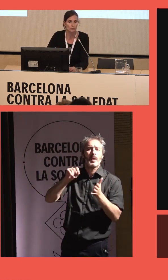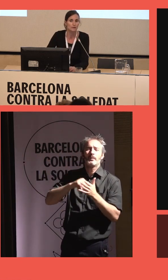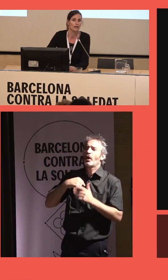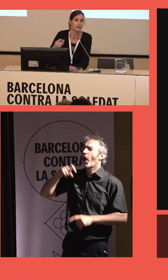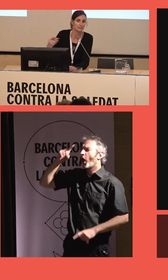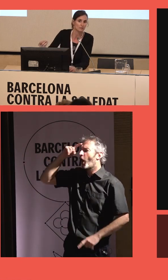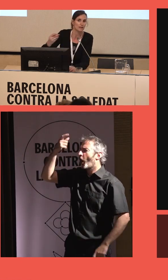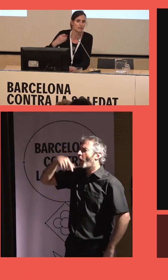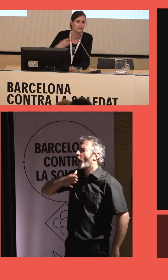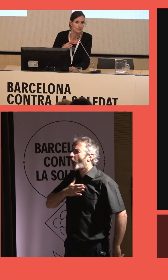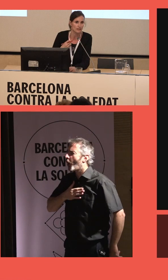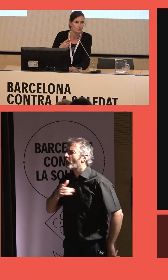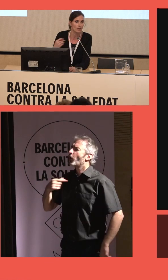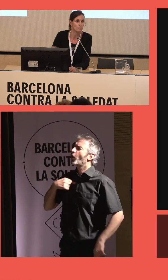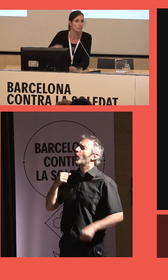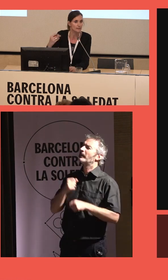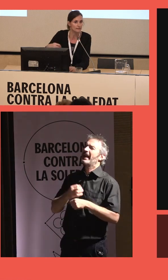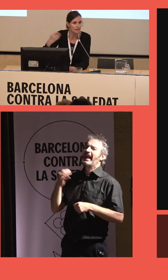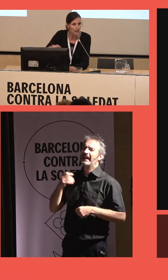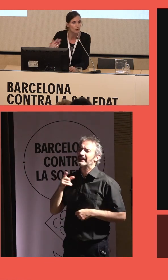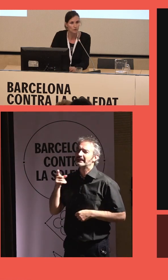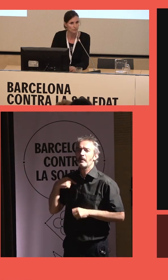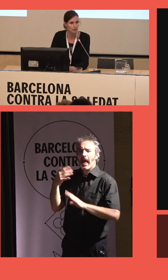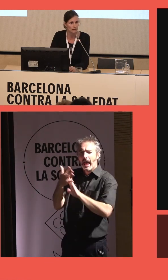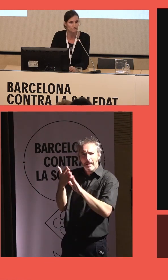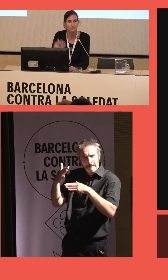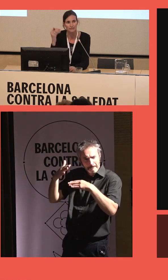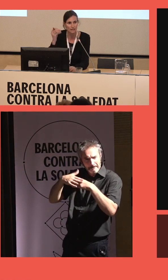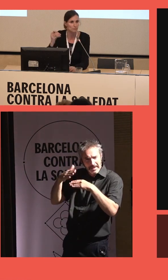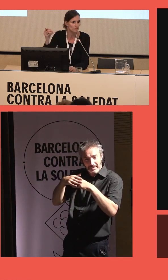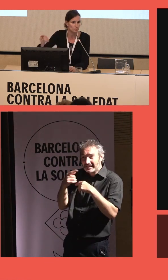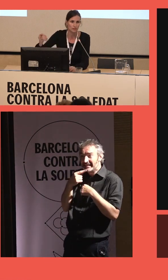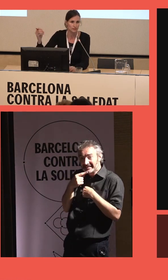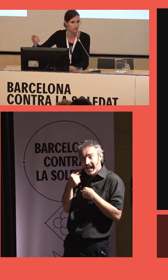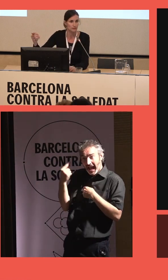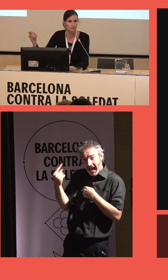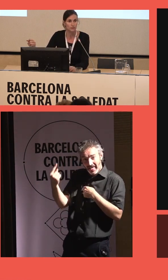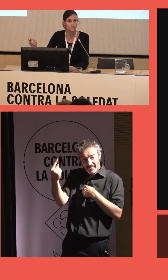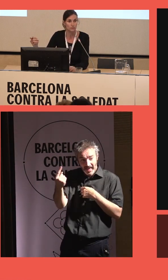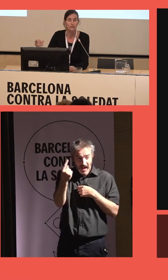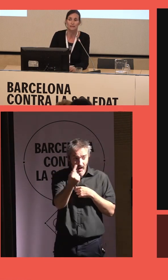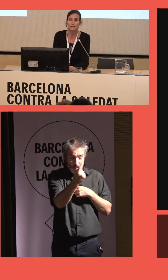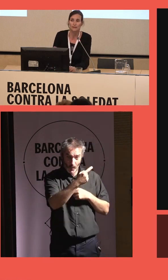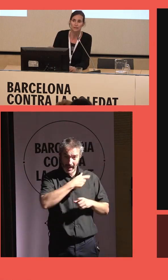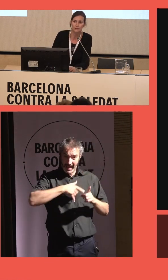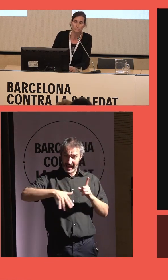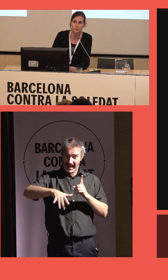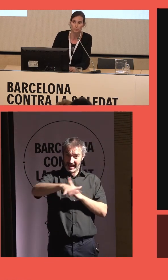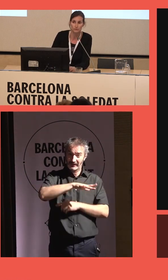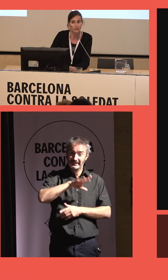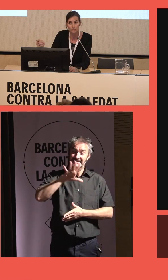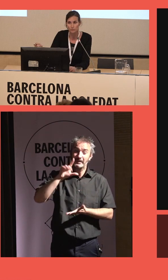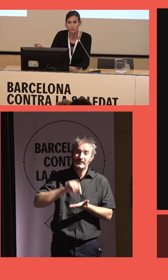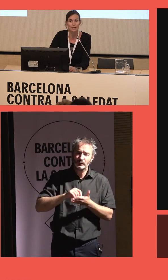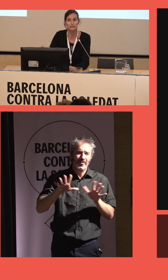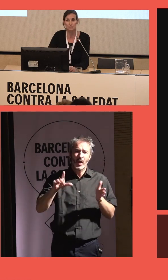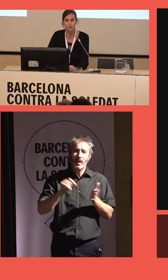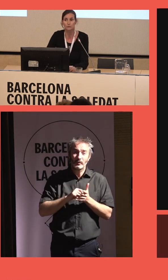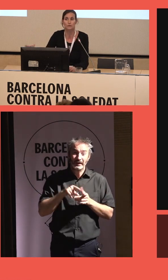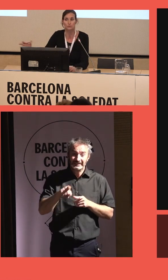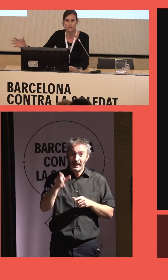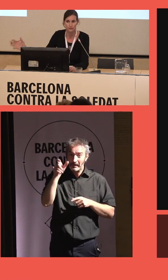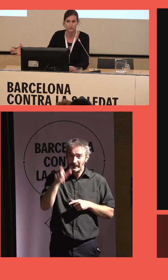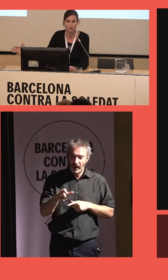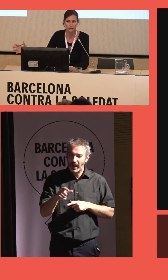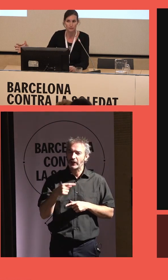el nostre nom a que sàpiga a què ens dediquem a poder xerrar una mica si cada persona que està en el seu entorn li dedica 5 minuts 10 minuts aquesta